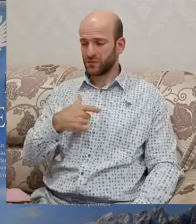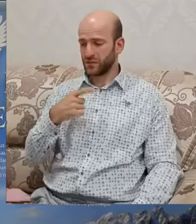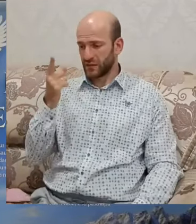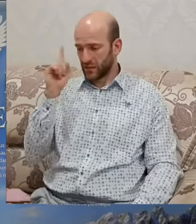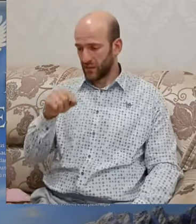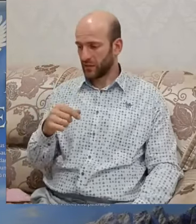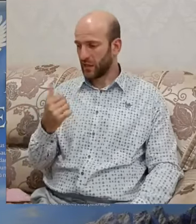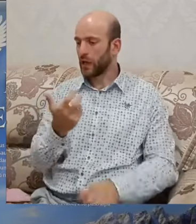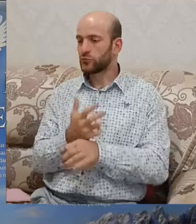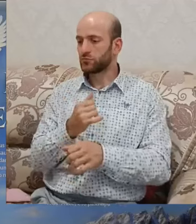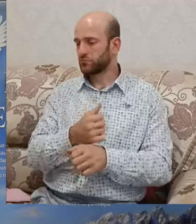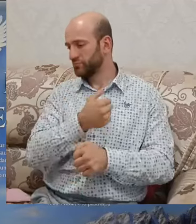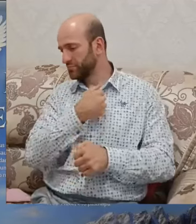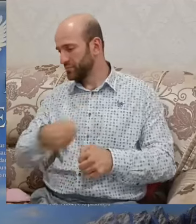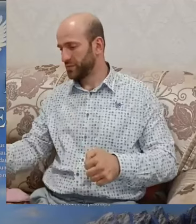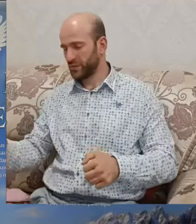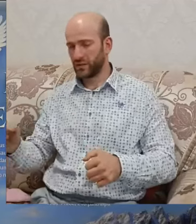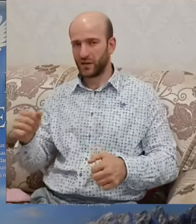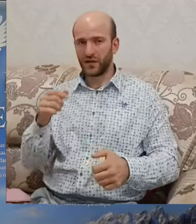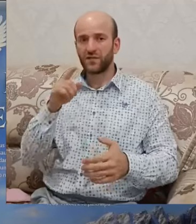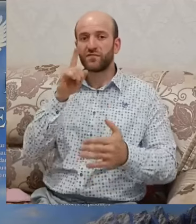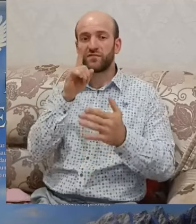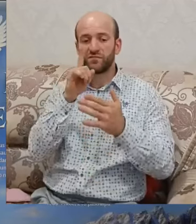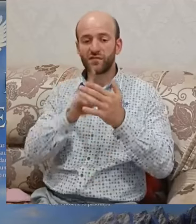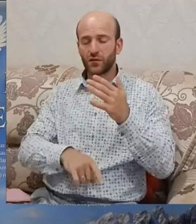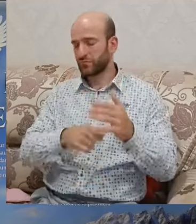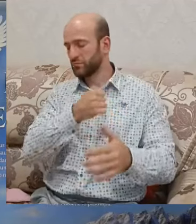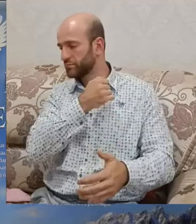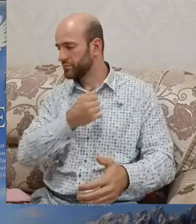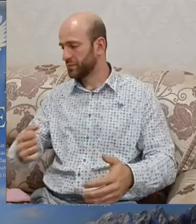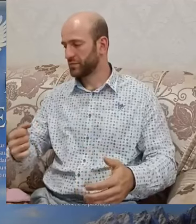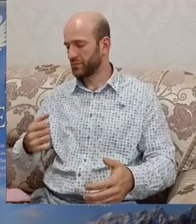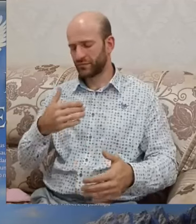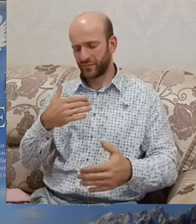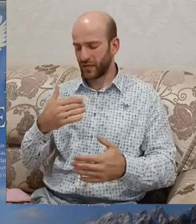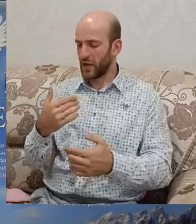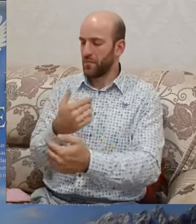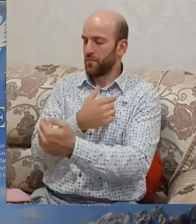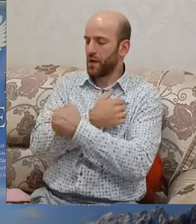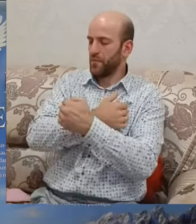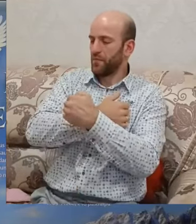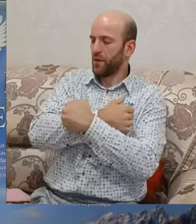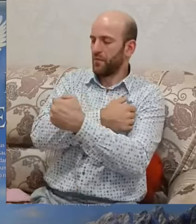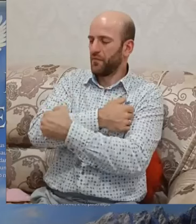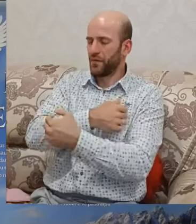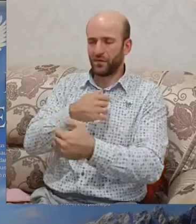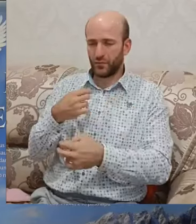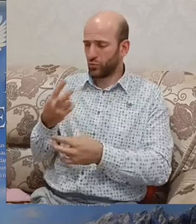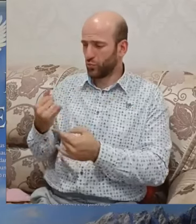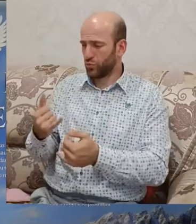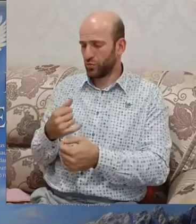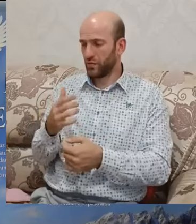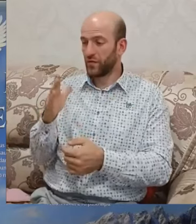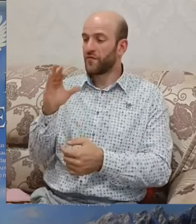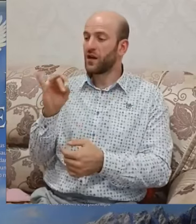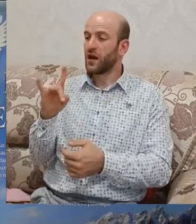Šioje knygoje yra visas Jėzaus Kristaus apreiškimas. В этой книге есть всё откровение Иисуса Христа.